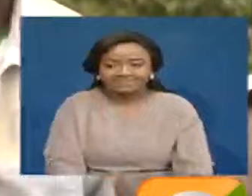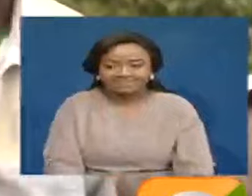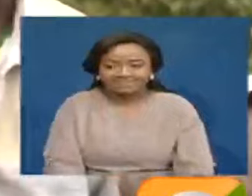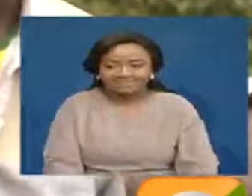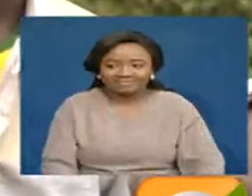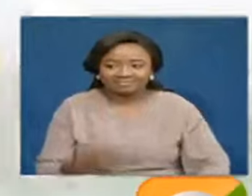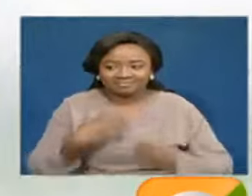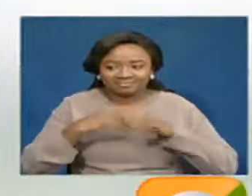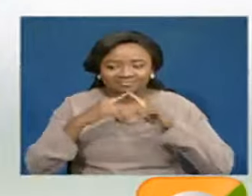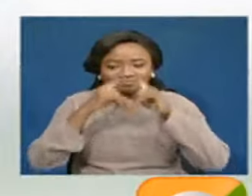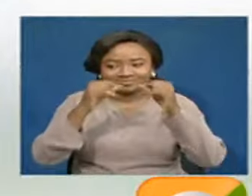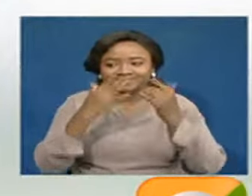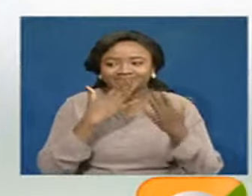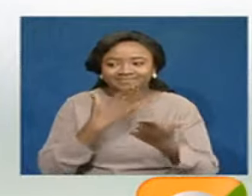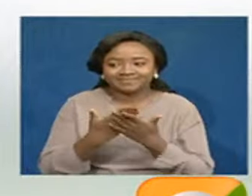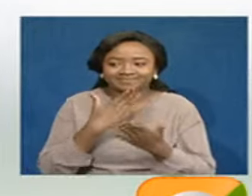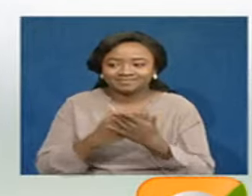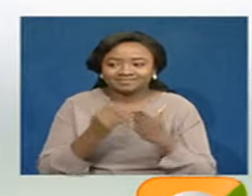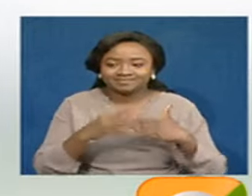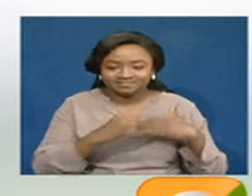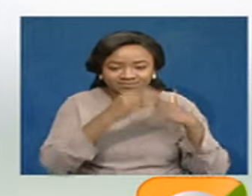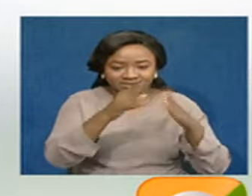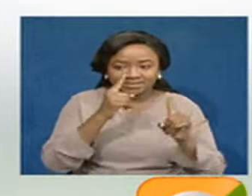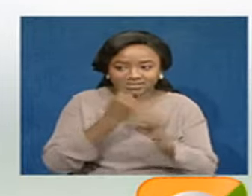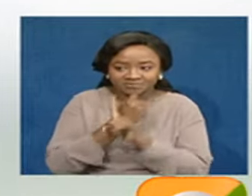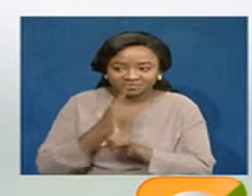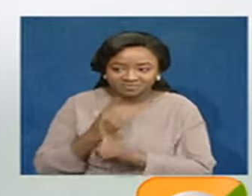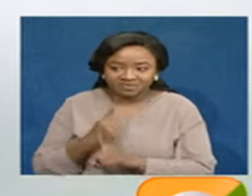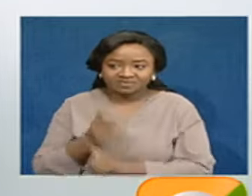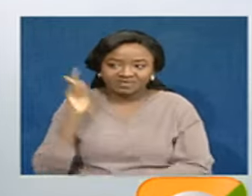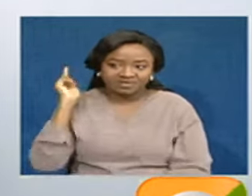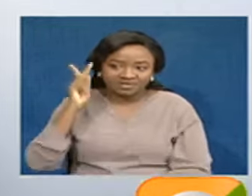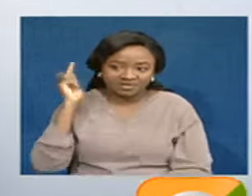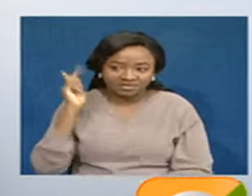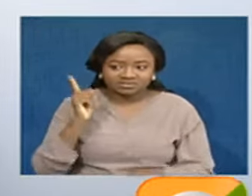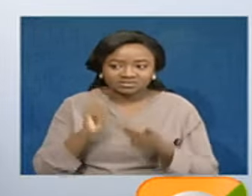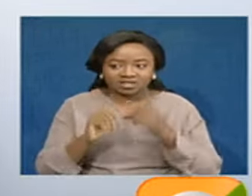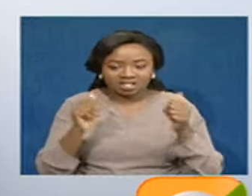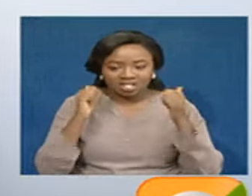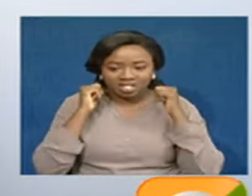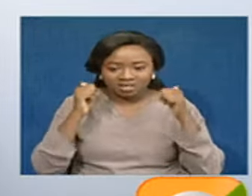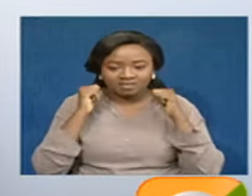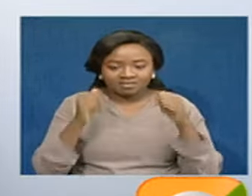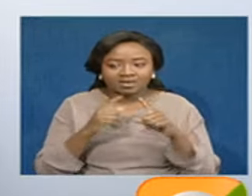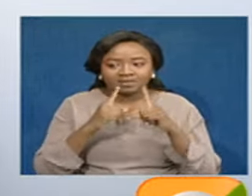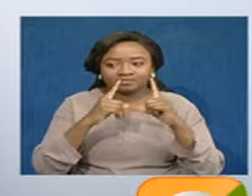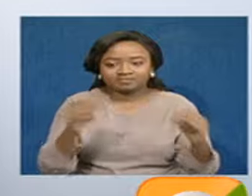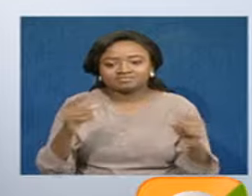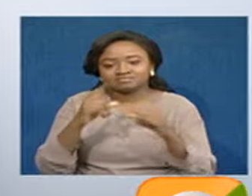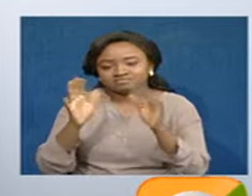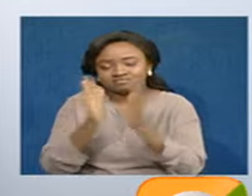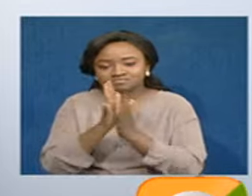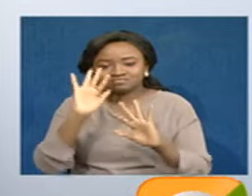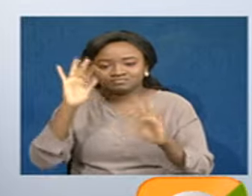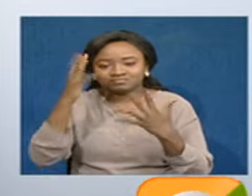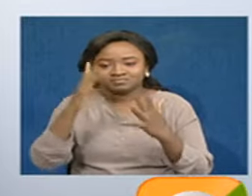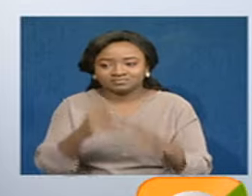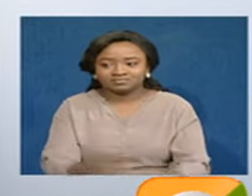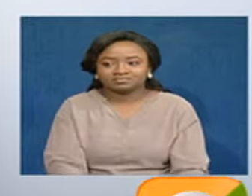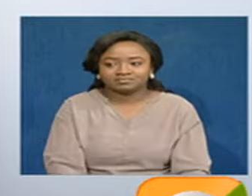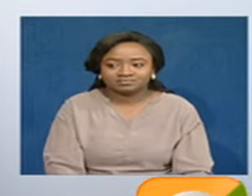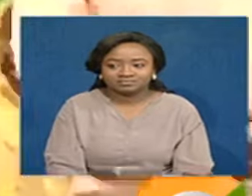Nimesema asante. Viongozi kutoka Kisii na Nyamira pia wamekuwa wakituma jumbe za heri njema kwake mwanadada huyo.